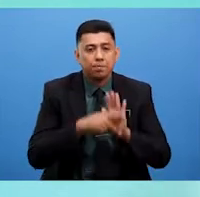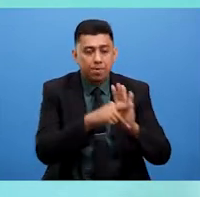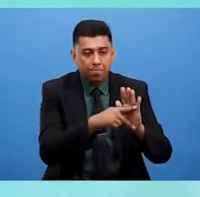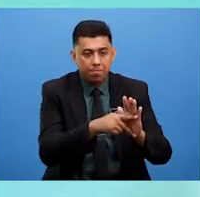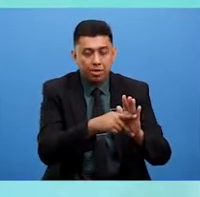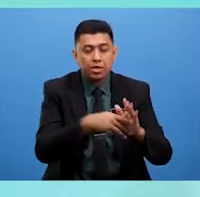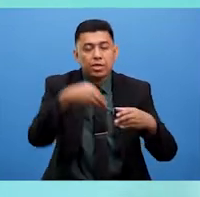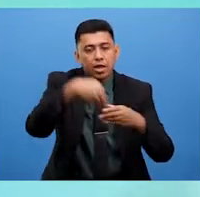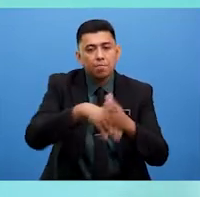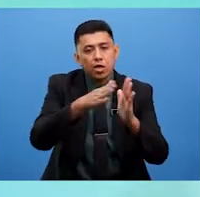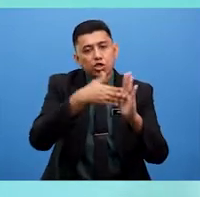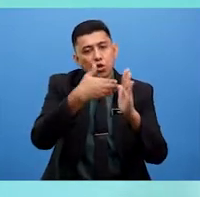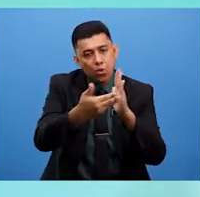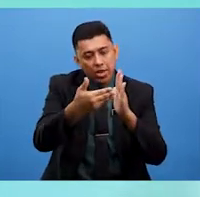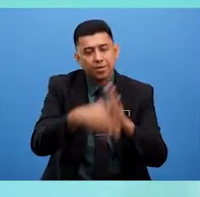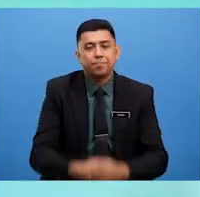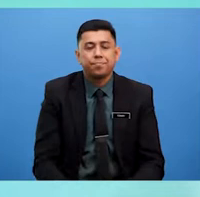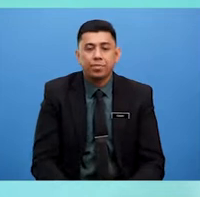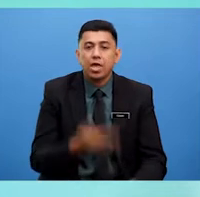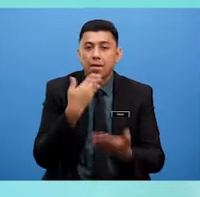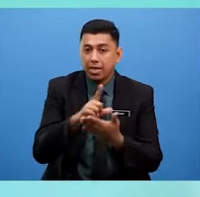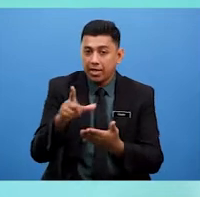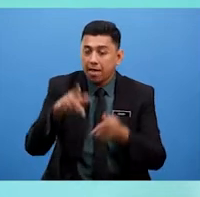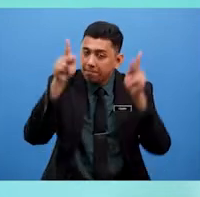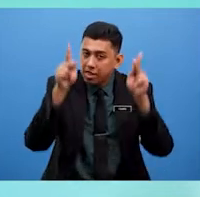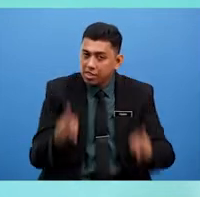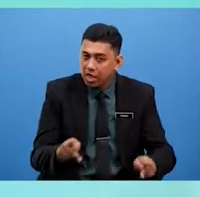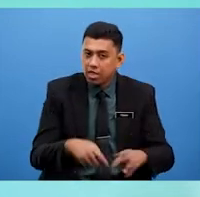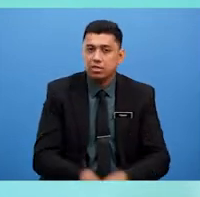dipaparkan di jadual berikut. Baiklah pelajar-pelajar,